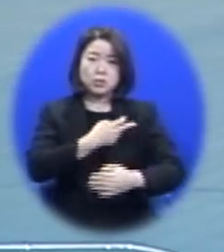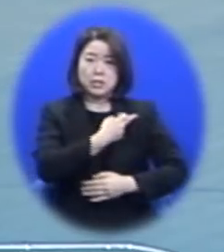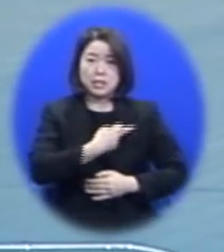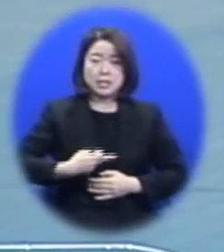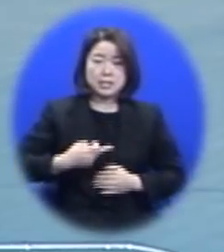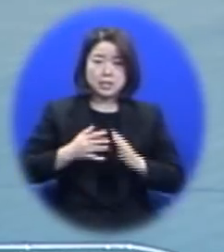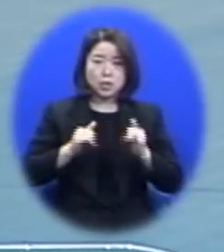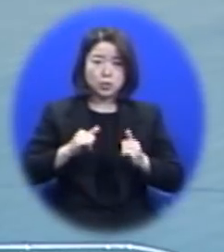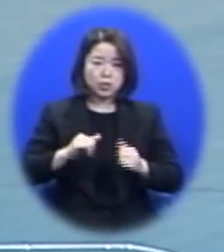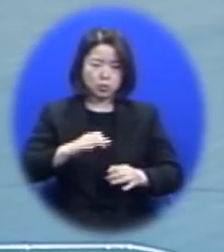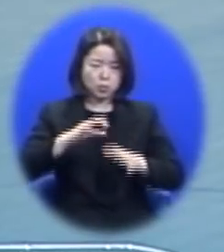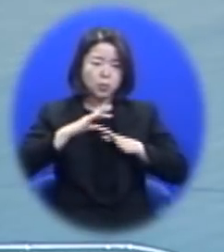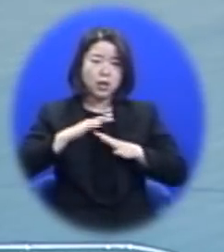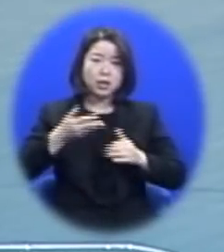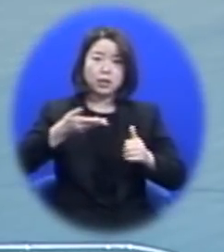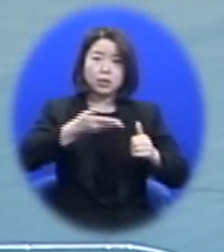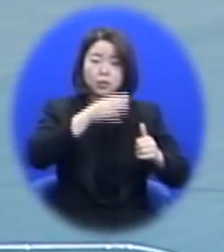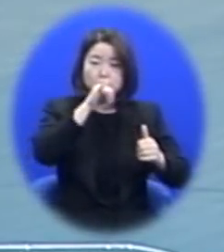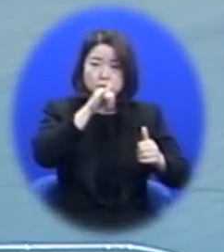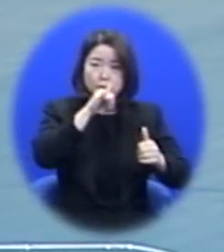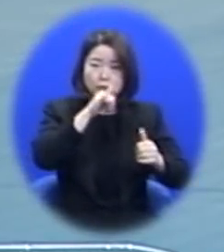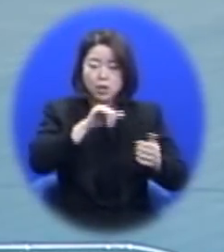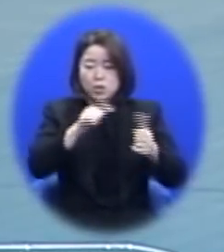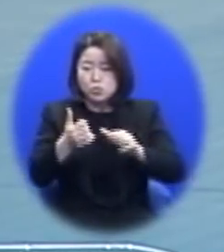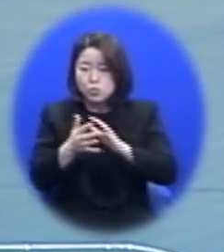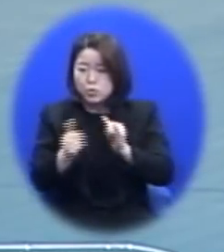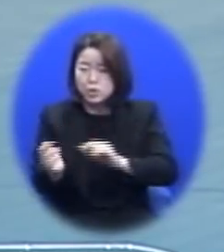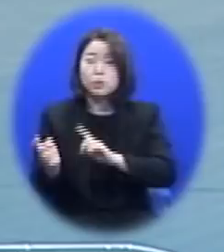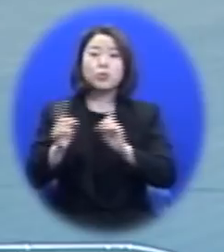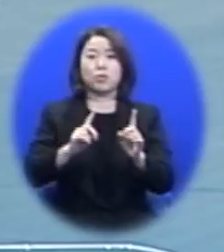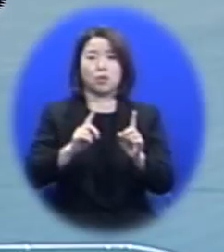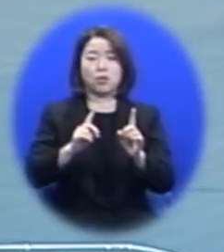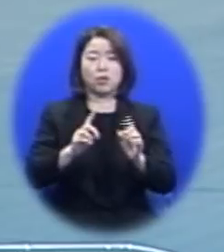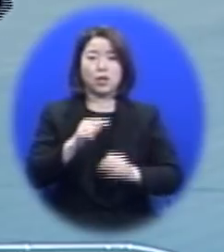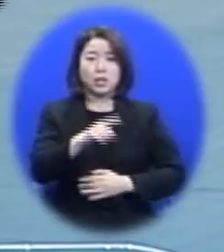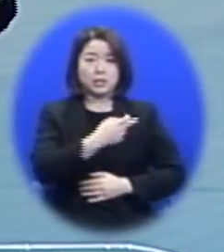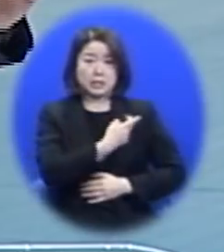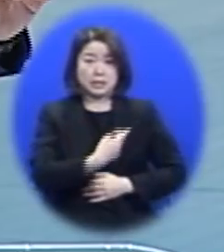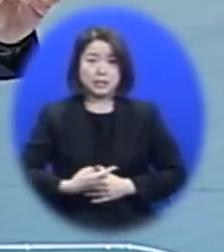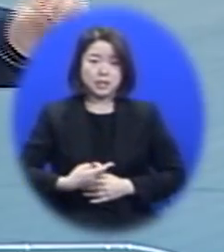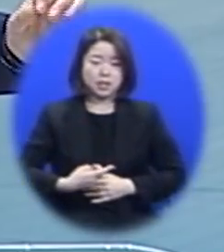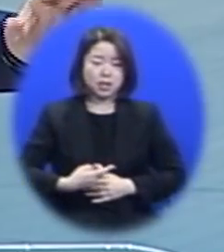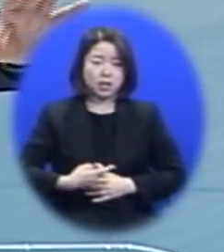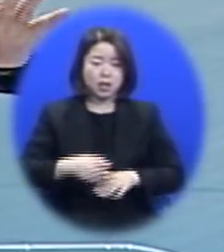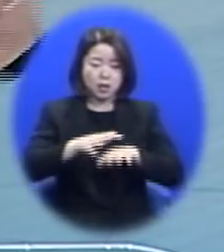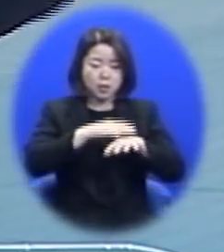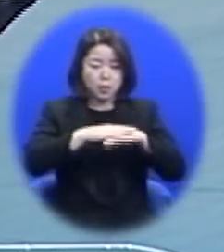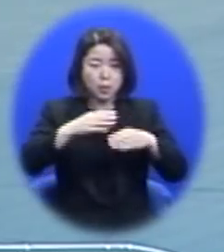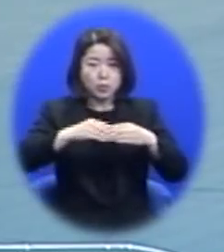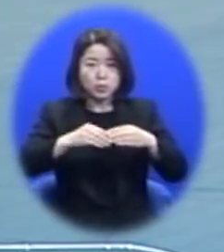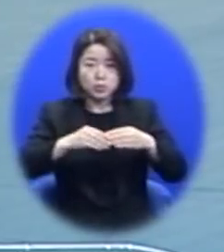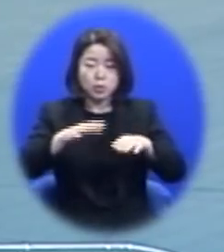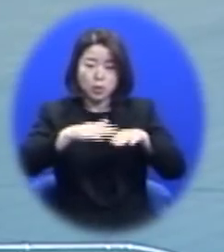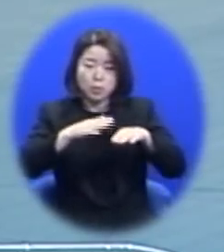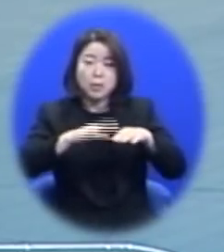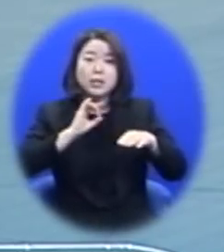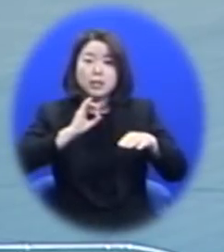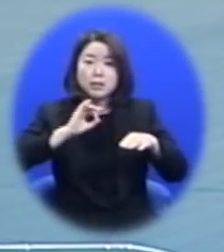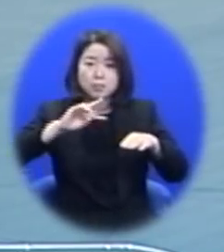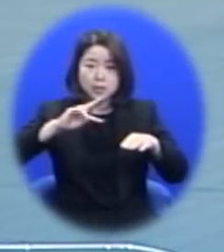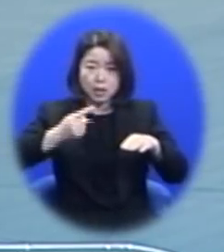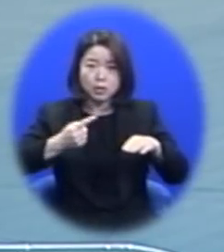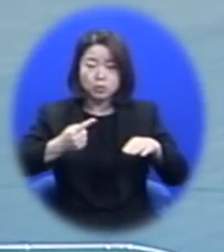자도 살아났습니다. 그 사도의 손수건만 닿아도 병자가 고침을